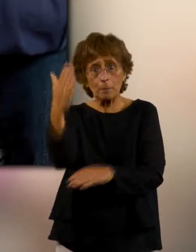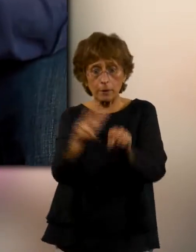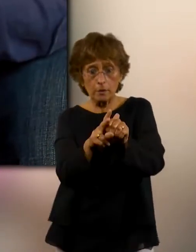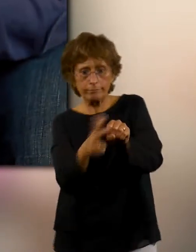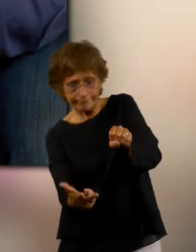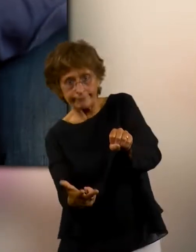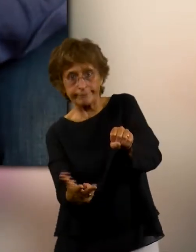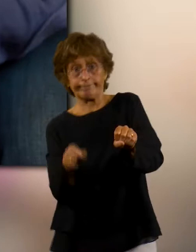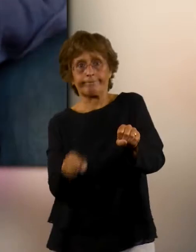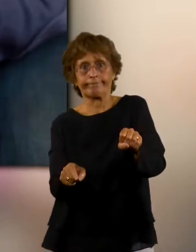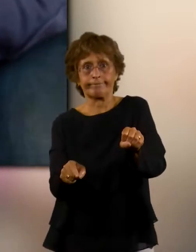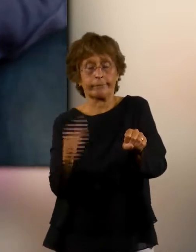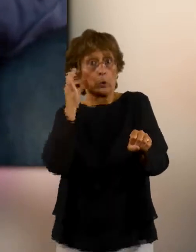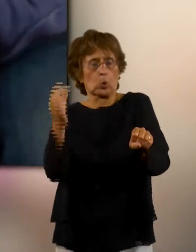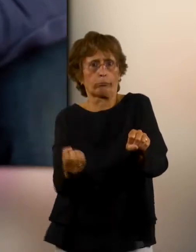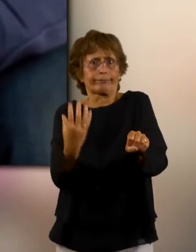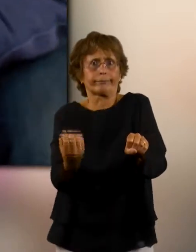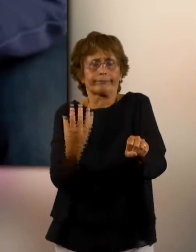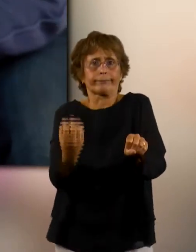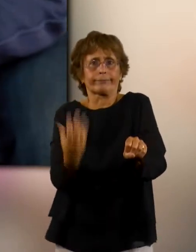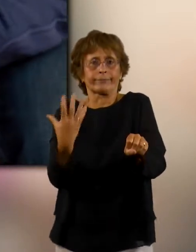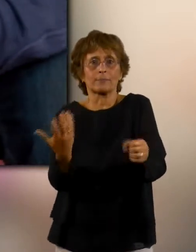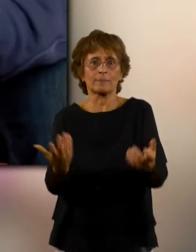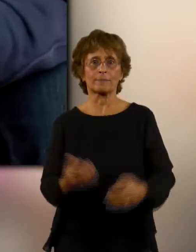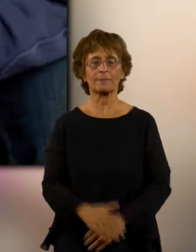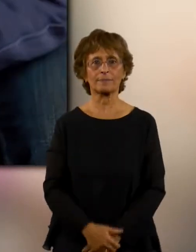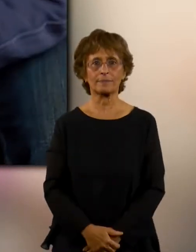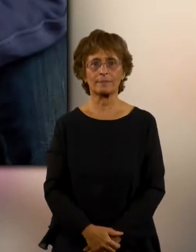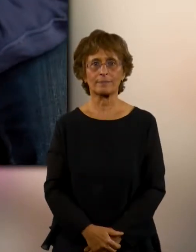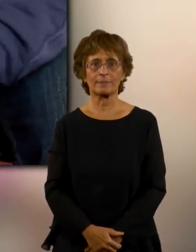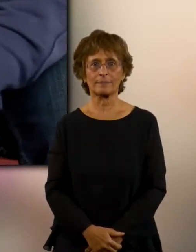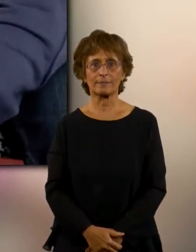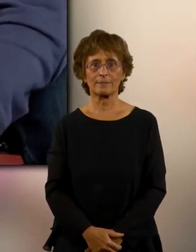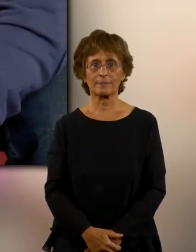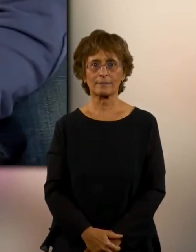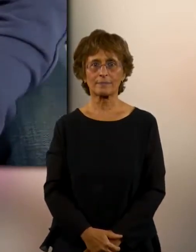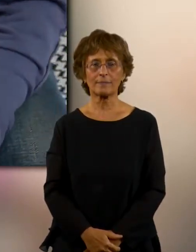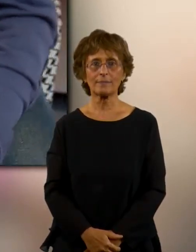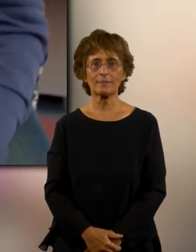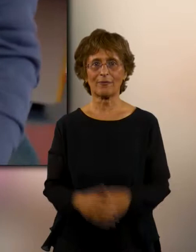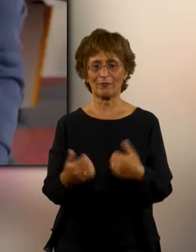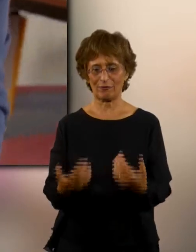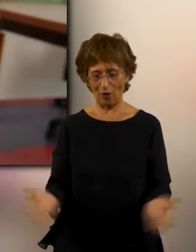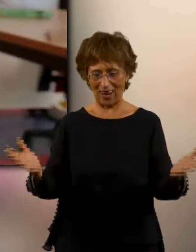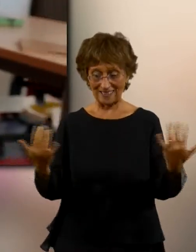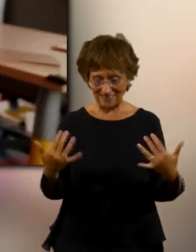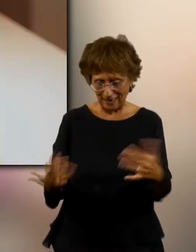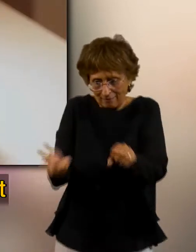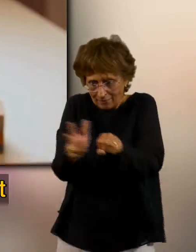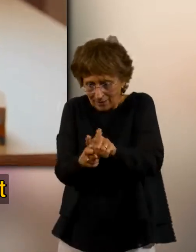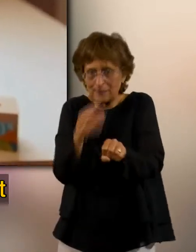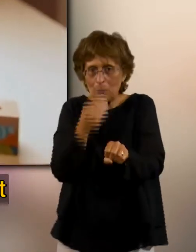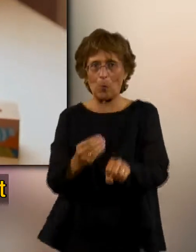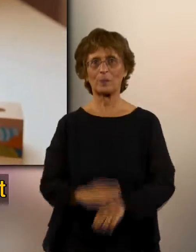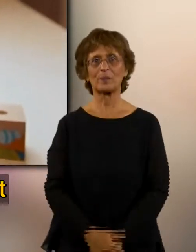s'enlève, et l'alarme elle sonne, se déclenche. Voilà, ça, il est relié là. On